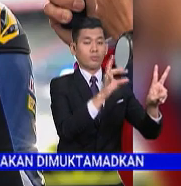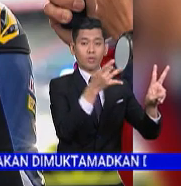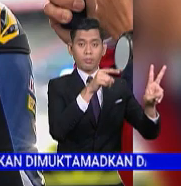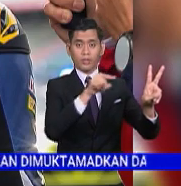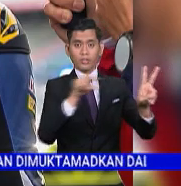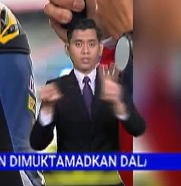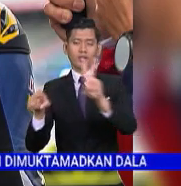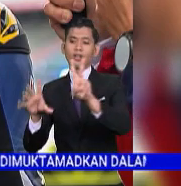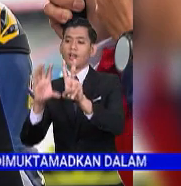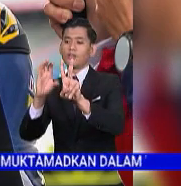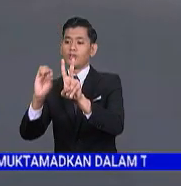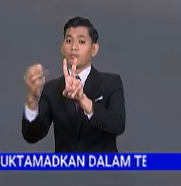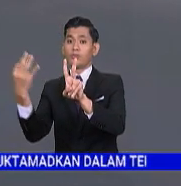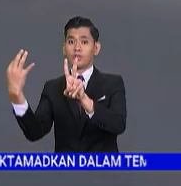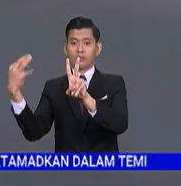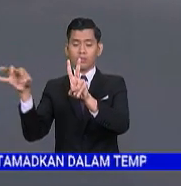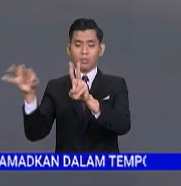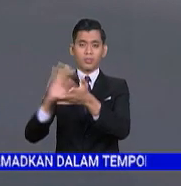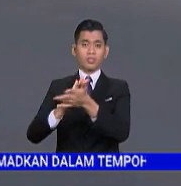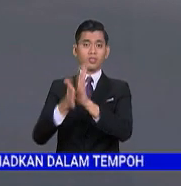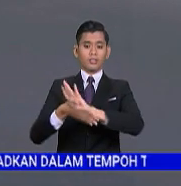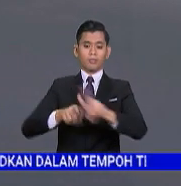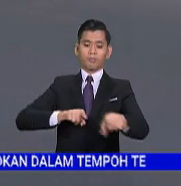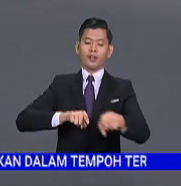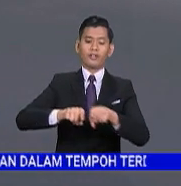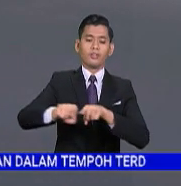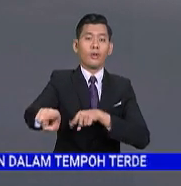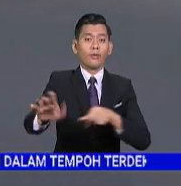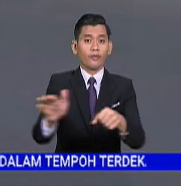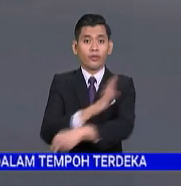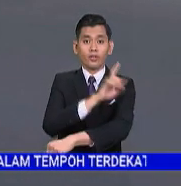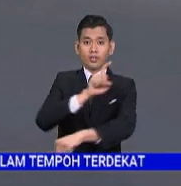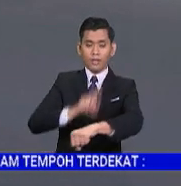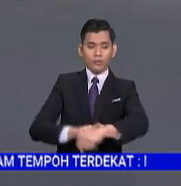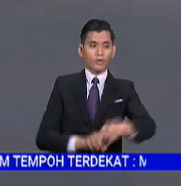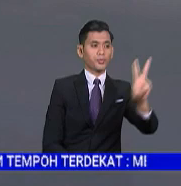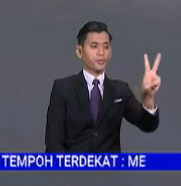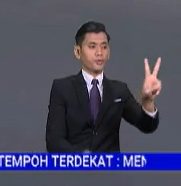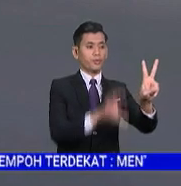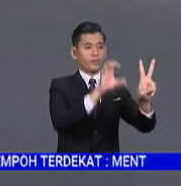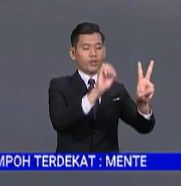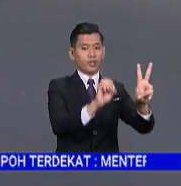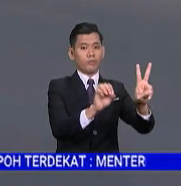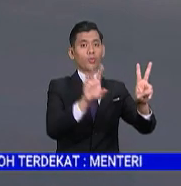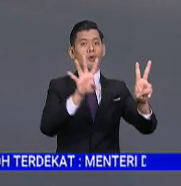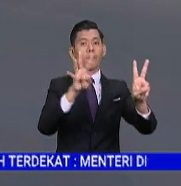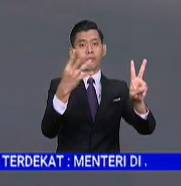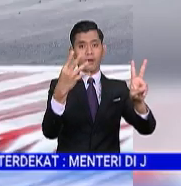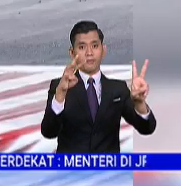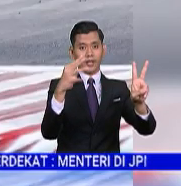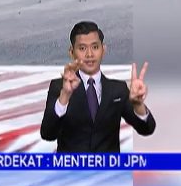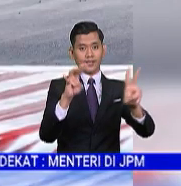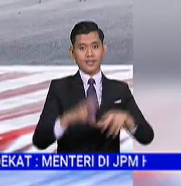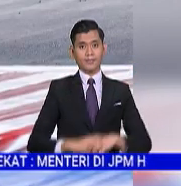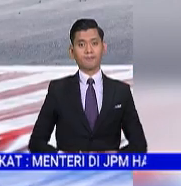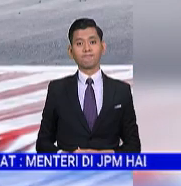dan 2019 sejak menjadi pelumba sepenuh masa pada 2014.